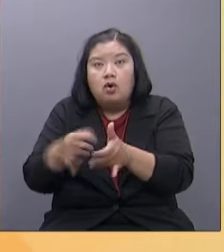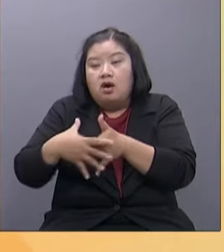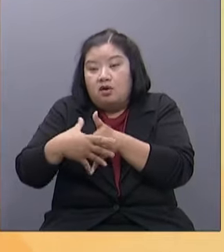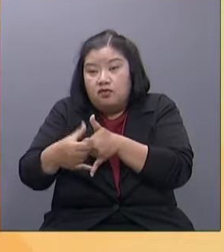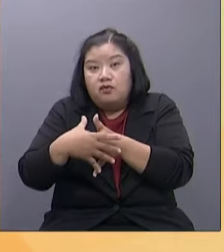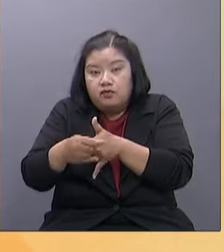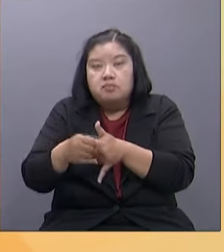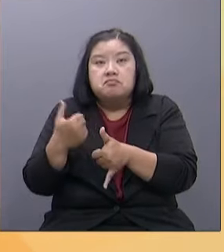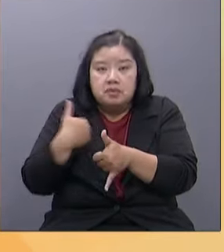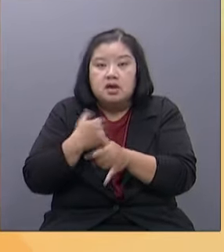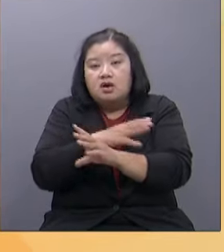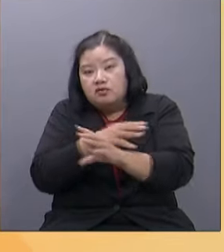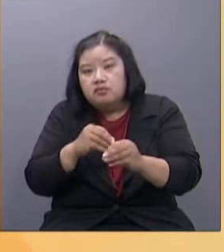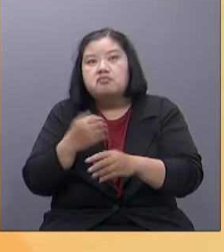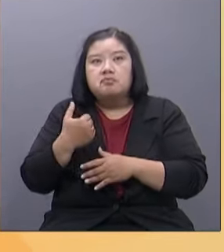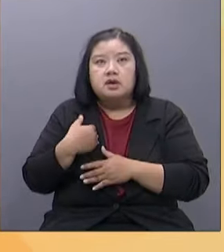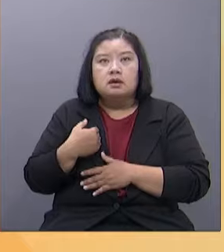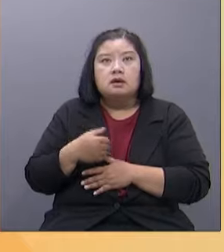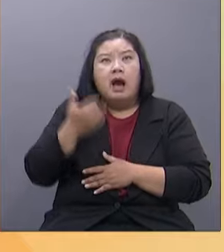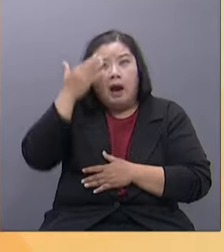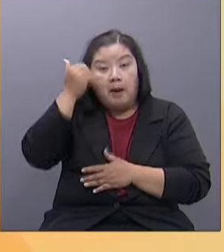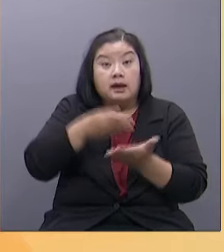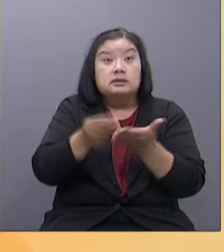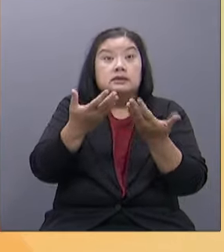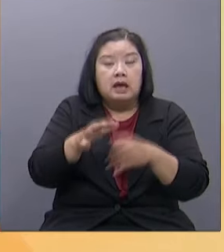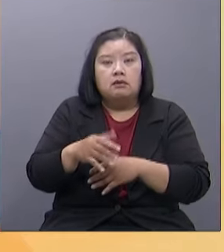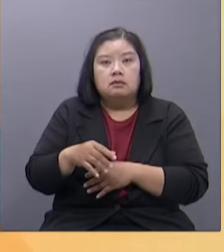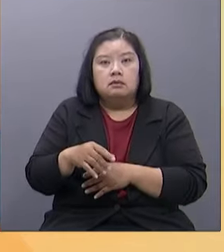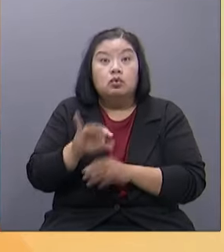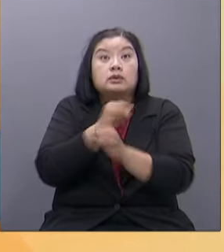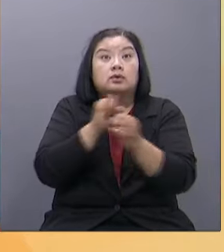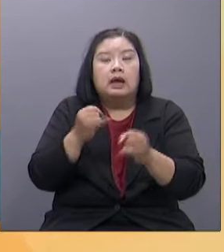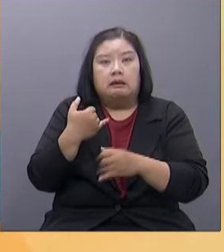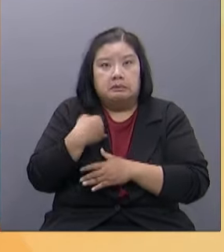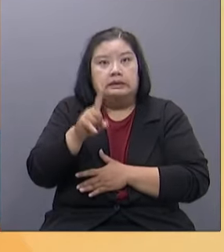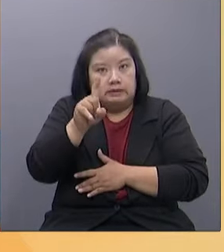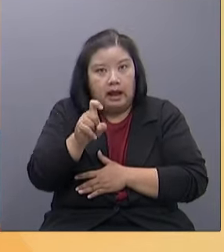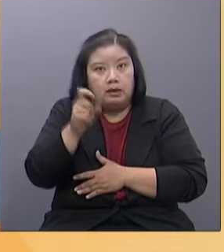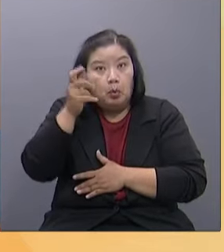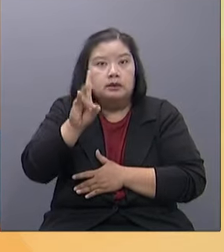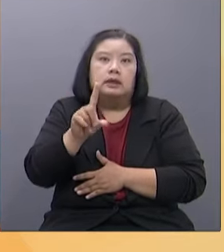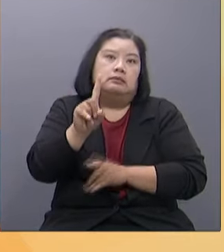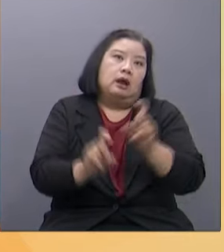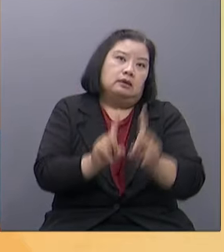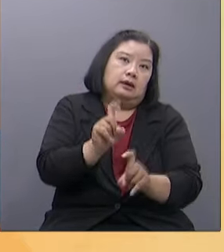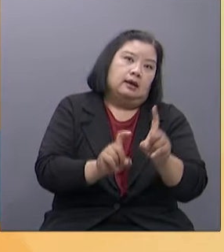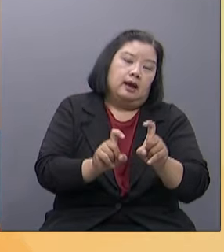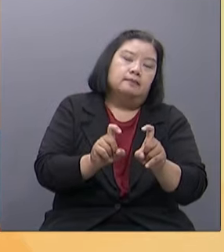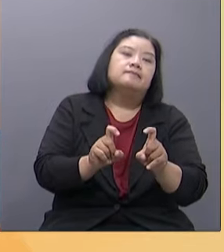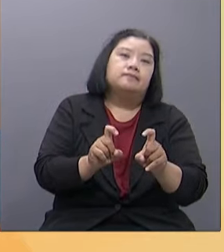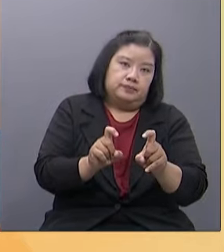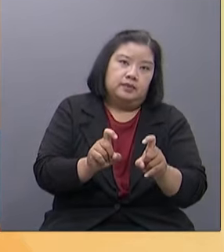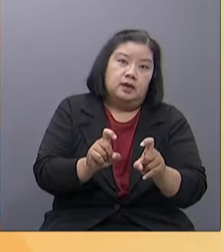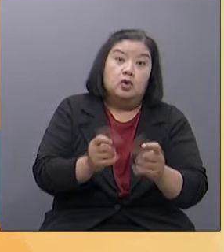บางตัวที่เราซื้อมาจากจตุจักรเนี่ยกลับมาไม่เกิน 7วันน่ะป่วยเสียชีวิตจากโรคระบาดนู่นนี่นั่นค่ะในการปัจจุบันเนี่ยมันก็